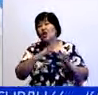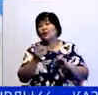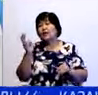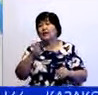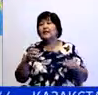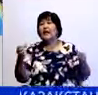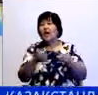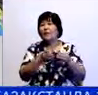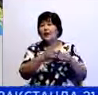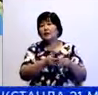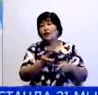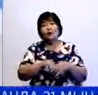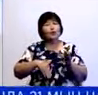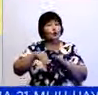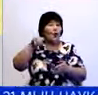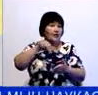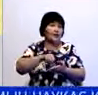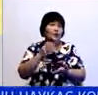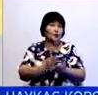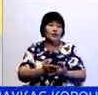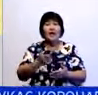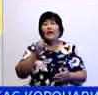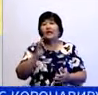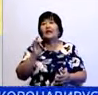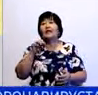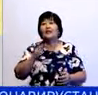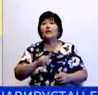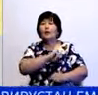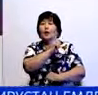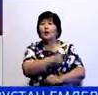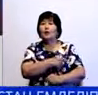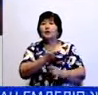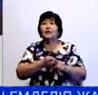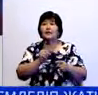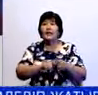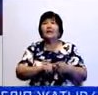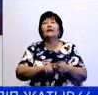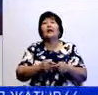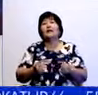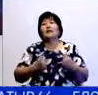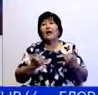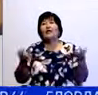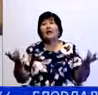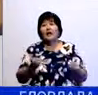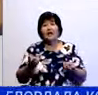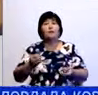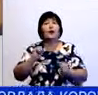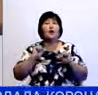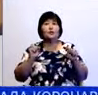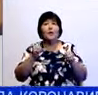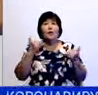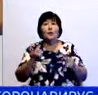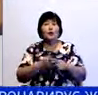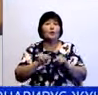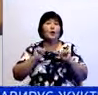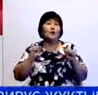келген командаларда өте жоғары деңгейде өнер көрсетті. Греплинг күш қайрат пен ерік жігер табандылықты талап ететін мықтылардың спорты. Бүгінде